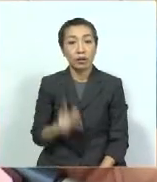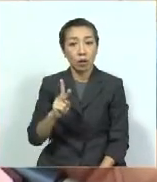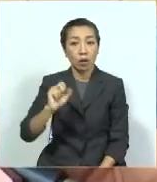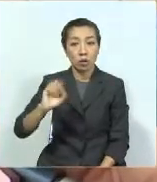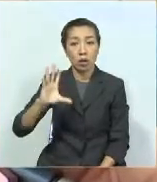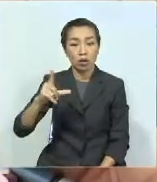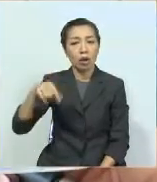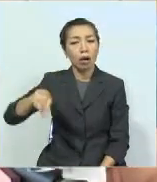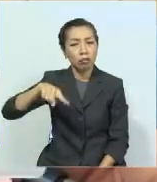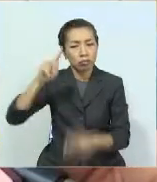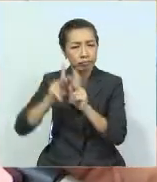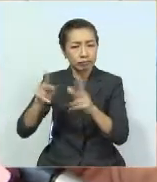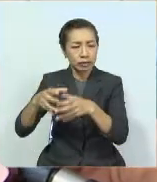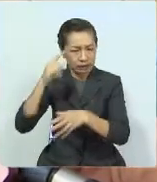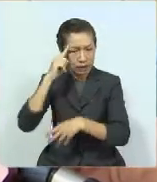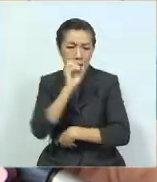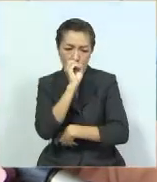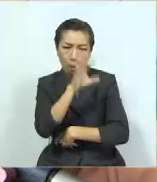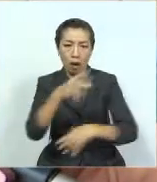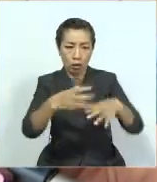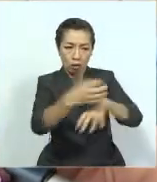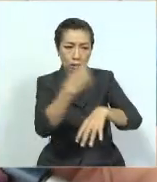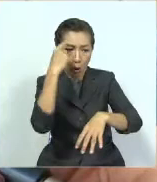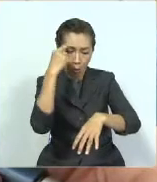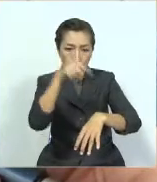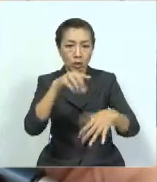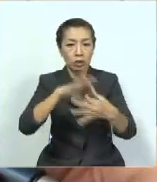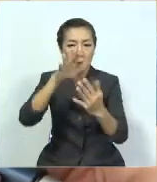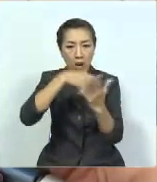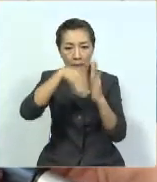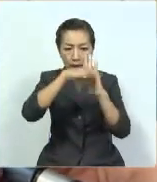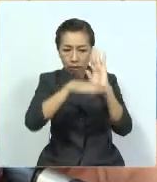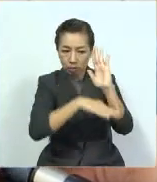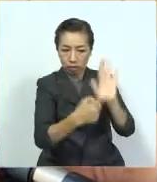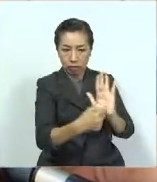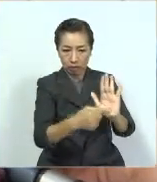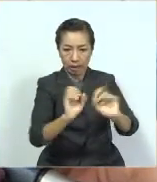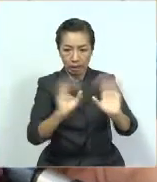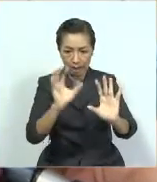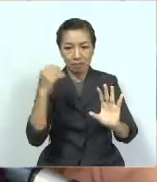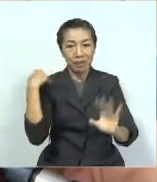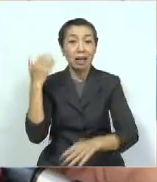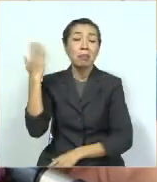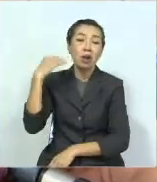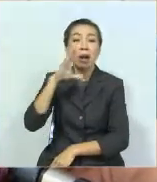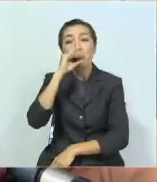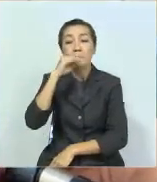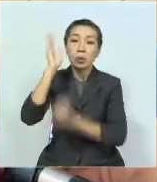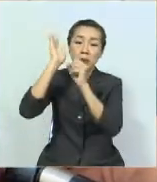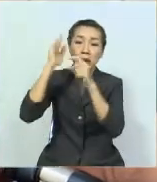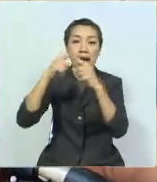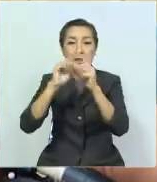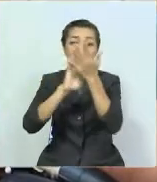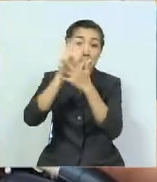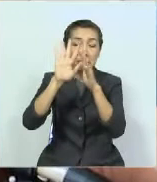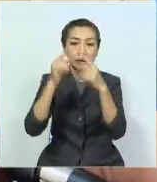องก็คงจะบอกให้รู้ในเรื่องของรถแมพที่ชัดเจนขึ้นกว่าที่เคยพูดกันมารวม